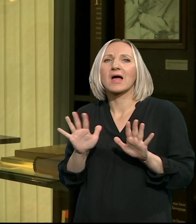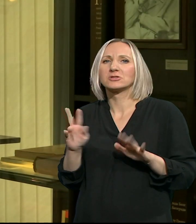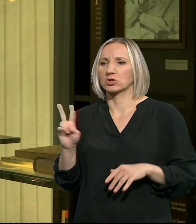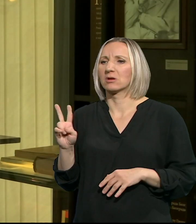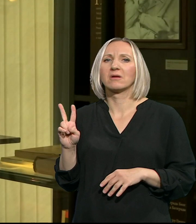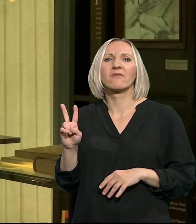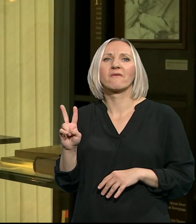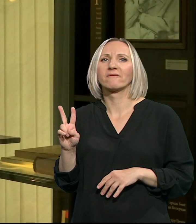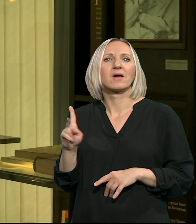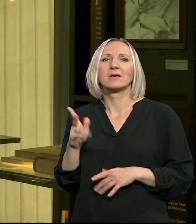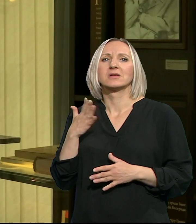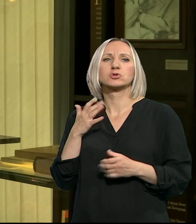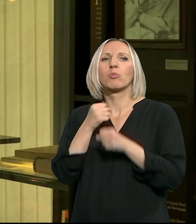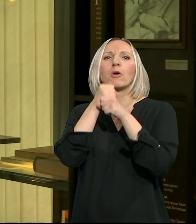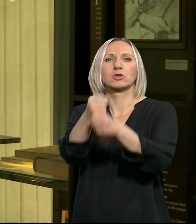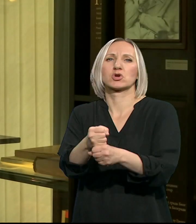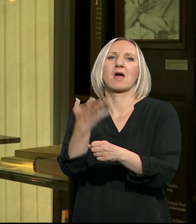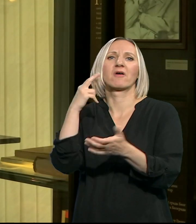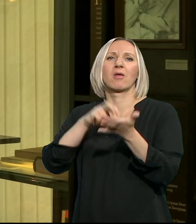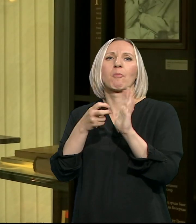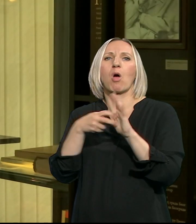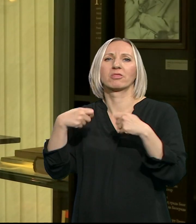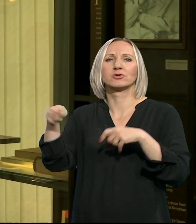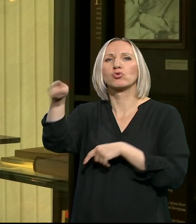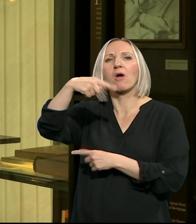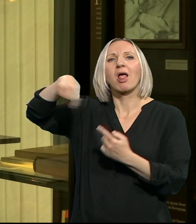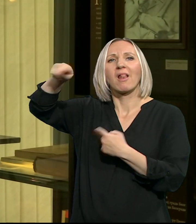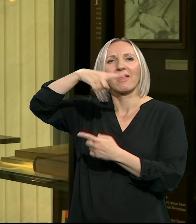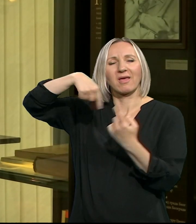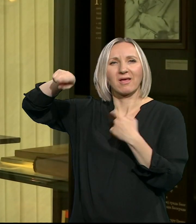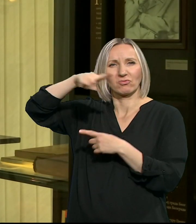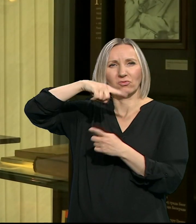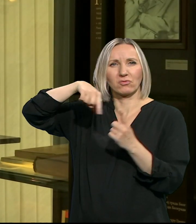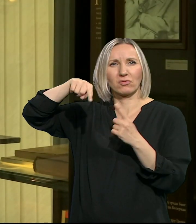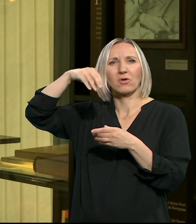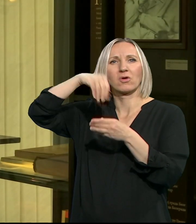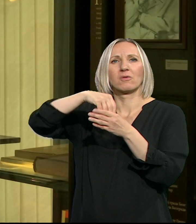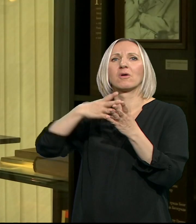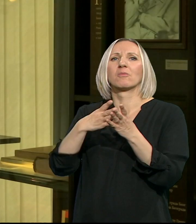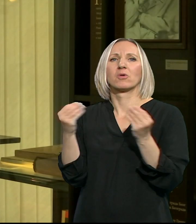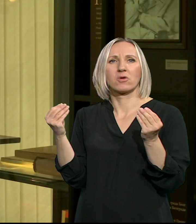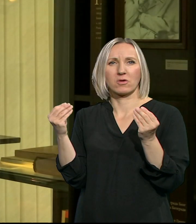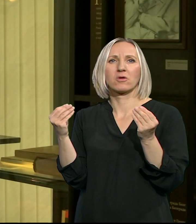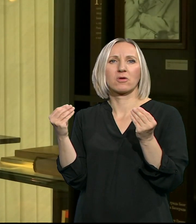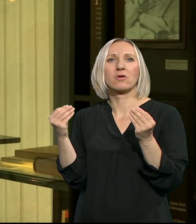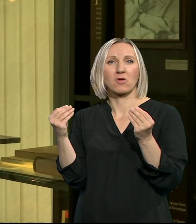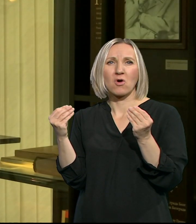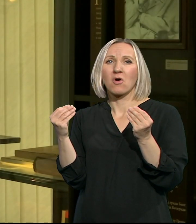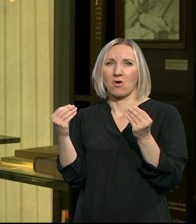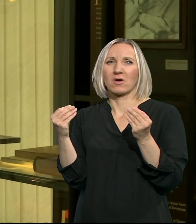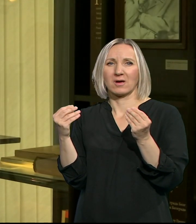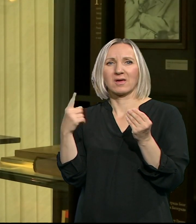uz tadašnju političku elitu i u okviru mnogih tada